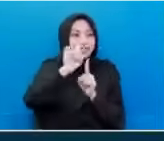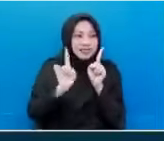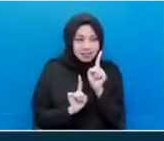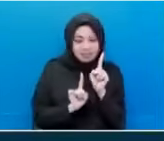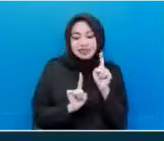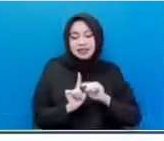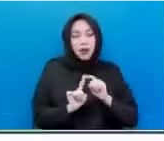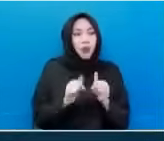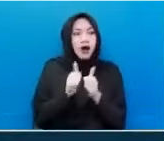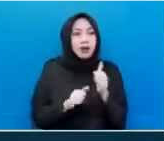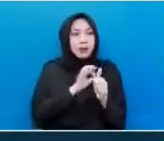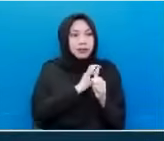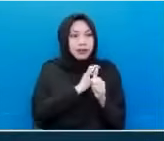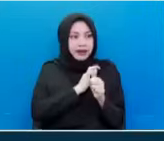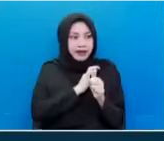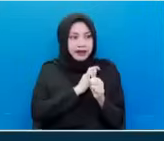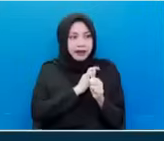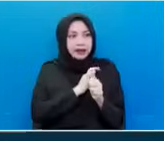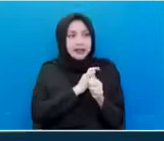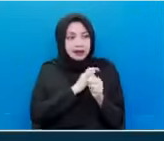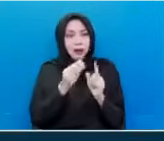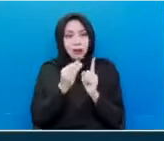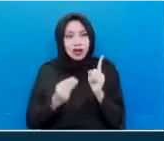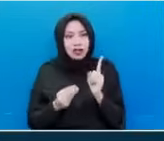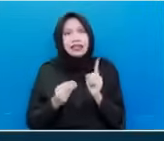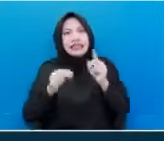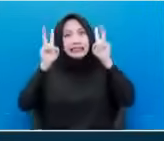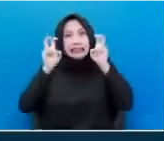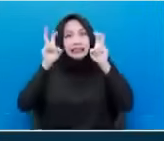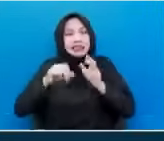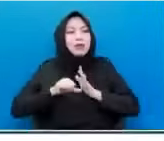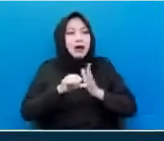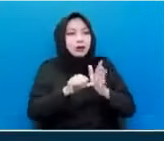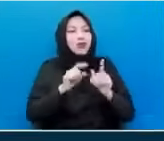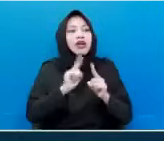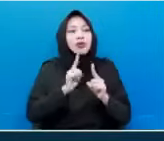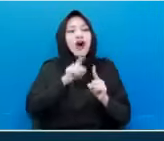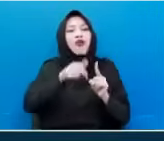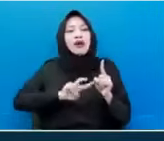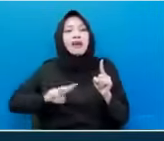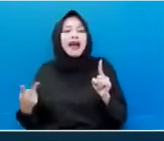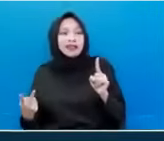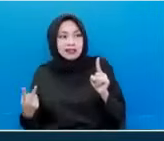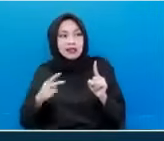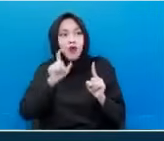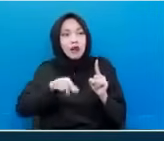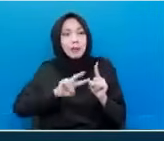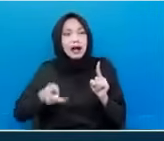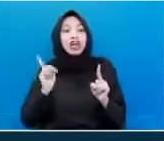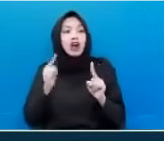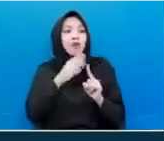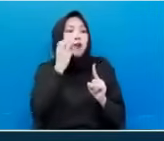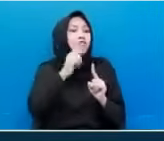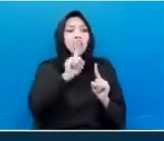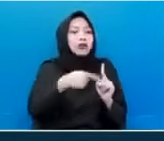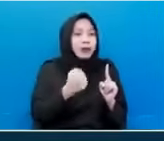cawapres e membantu dan menjadi banserep dari Pak Prabowo e dalam bertugas tapi seorang presiden terpilihlah yang punya